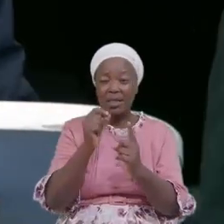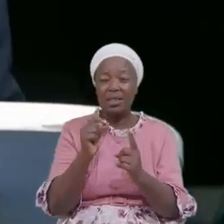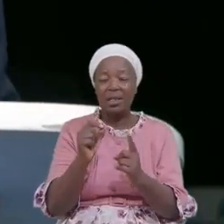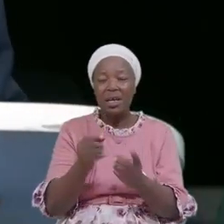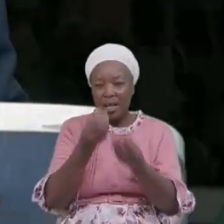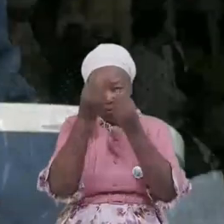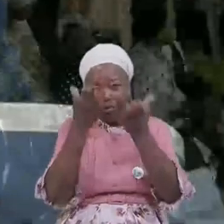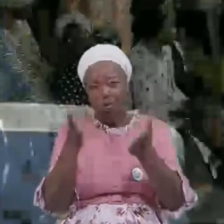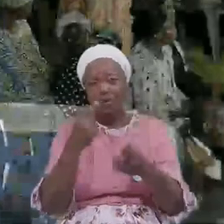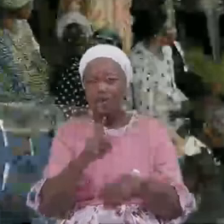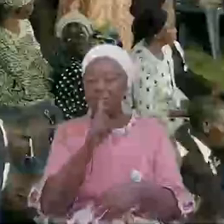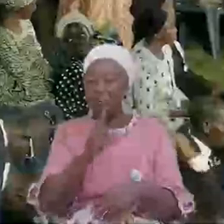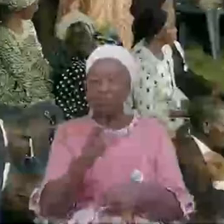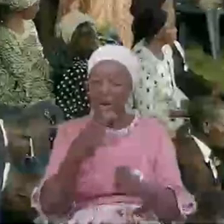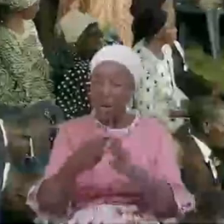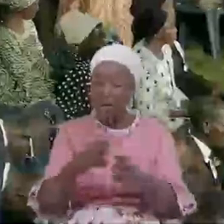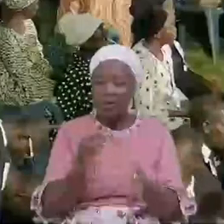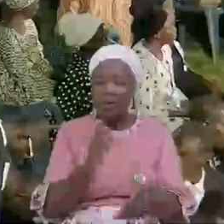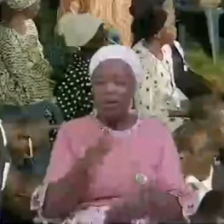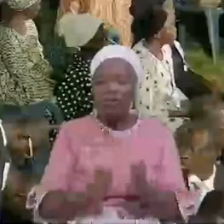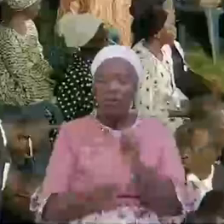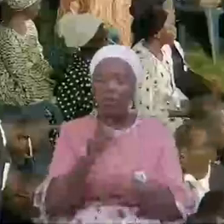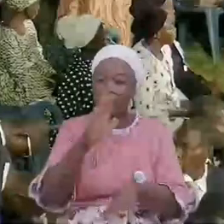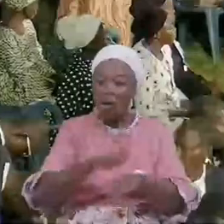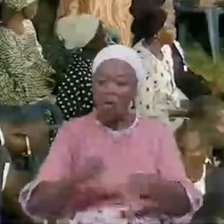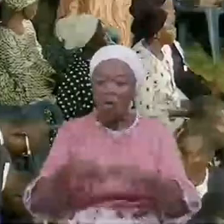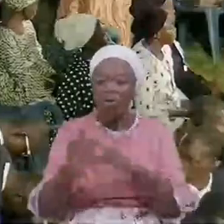que demandées sur les formulaires.